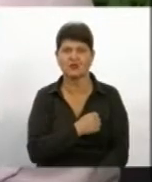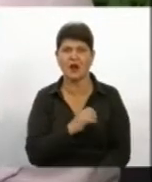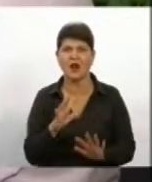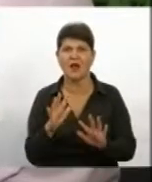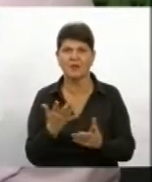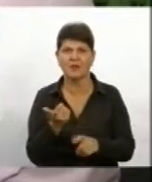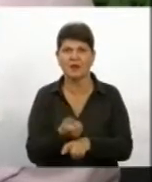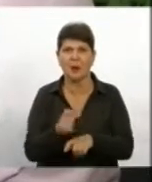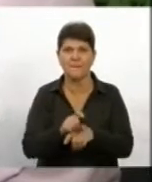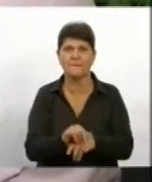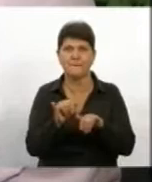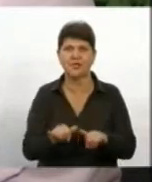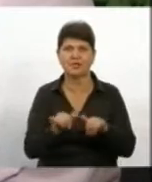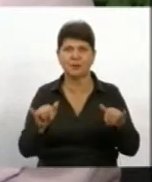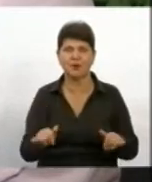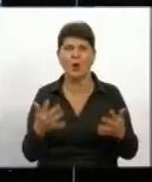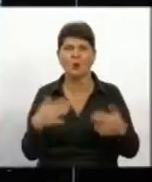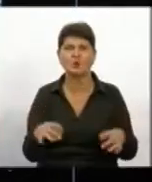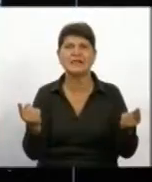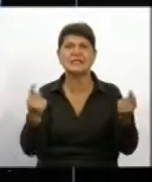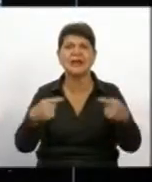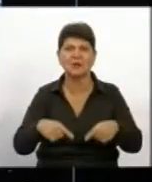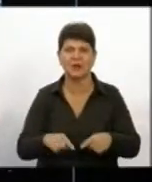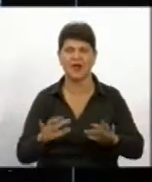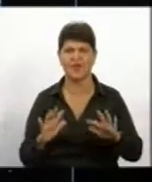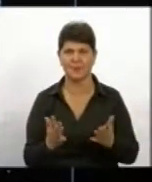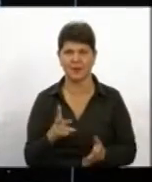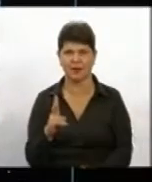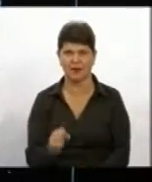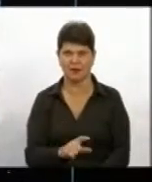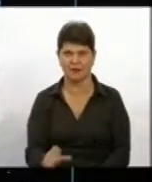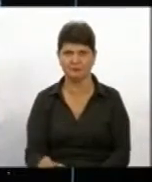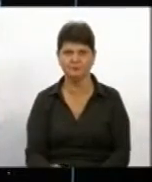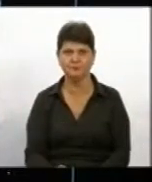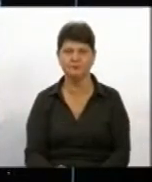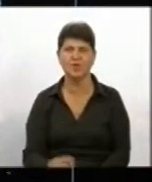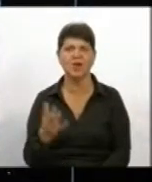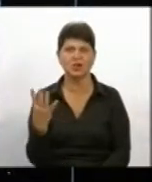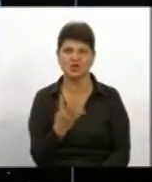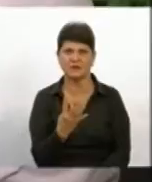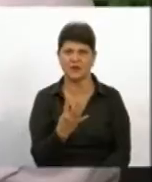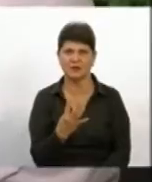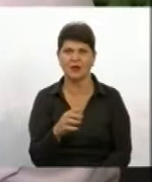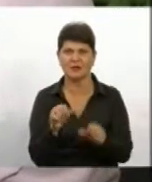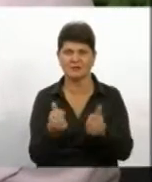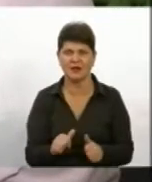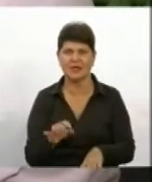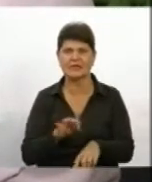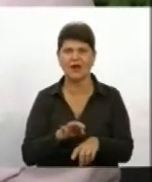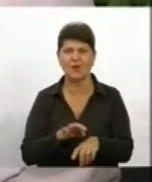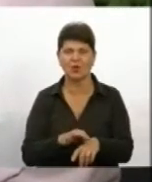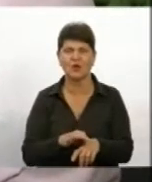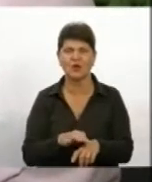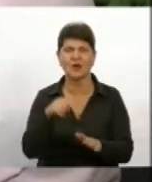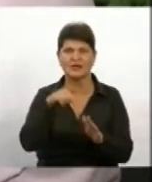все більше і більше, вже в занедбаних випадках. В четвертих стадіях захворювань, коли вже